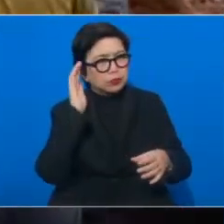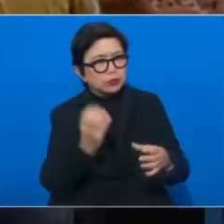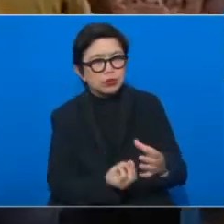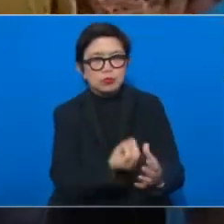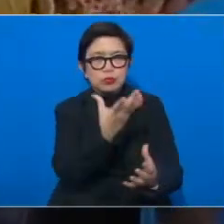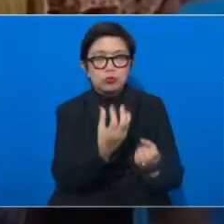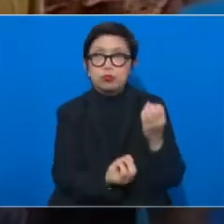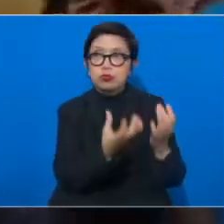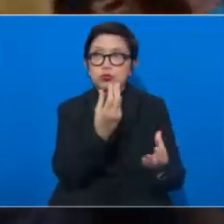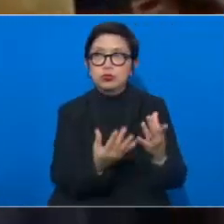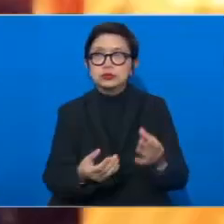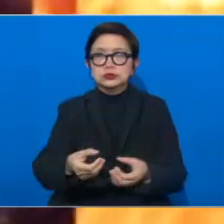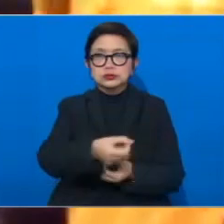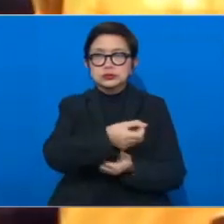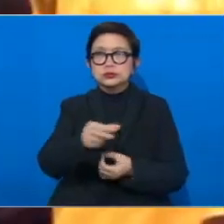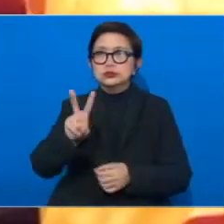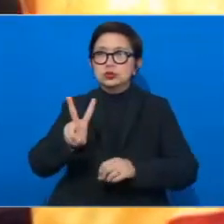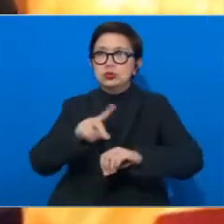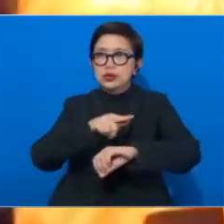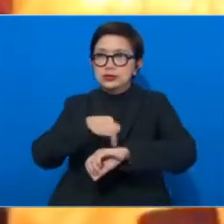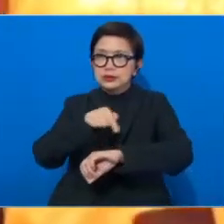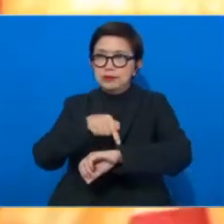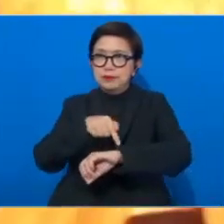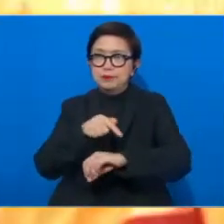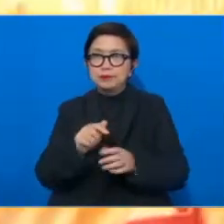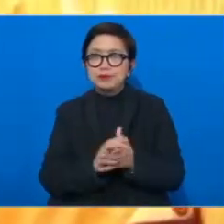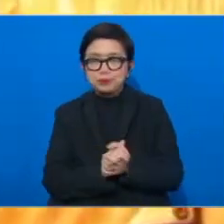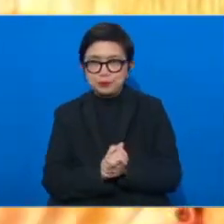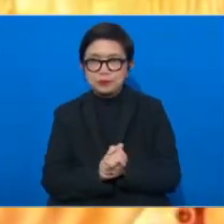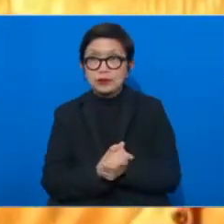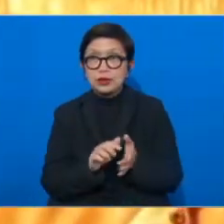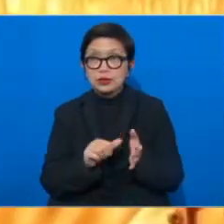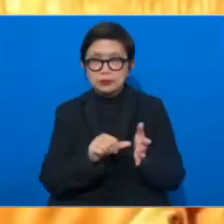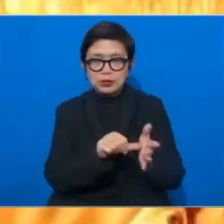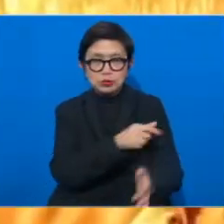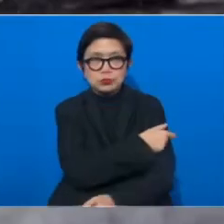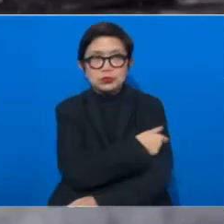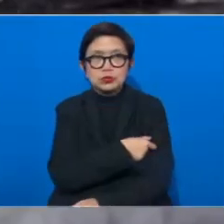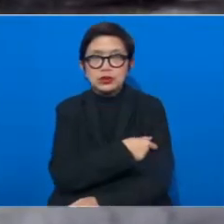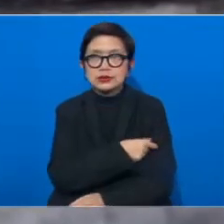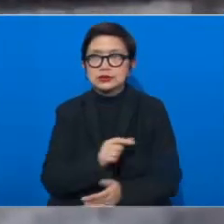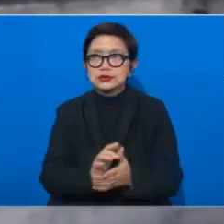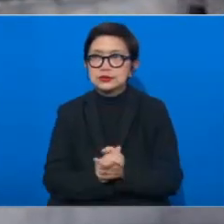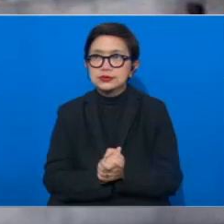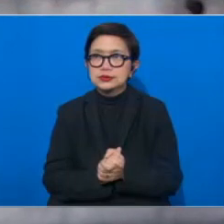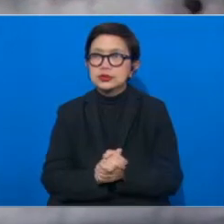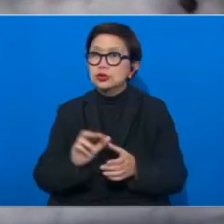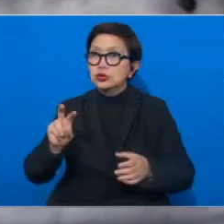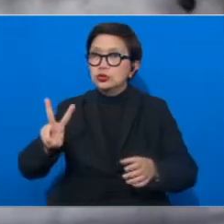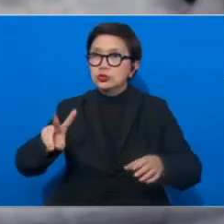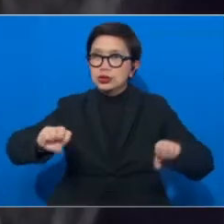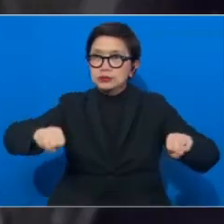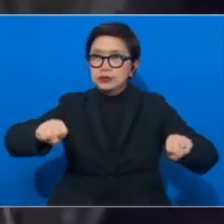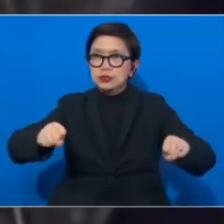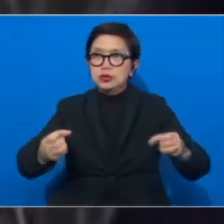bisa dipadamkan 2 jam kemudian dibantu 2 unit mobil pemadam kebakaran. Selain rumah, api juga membakar 2 kendaraan sepeda motor dan sebuah